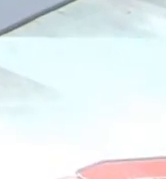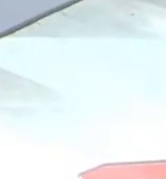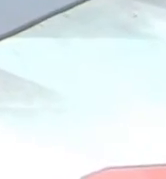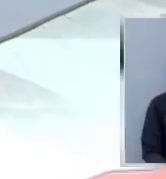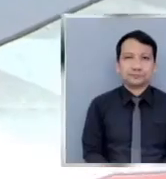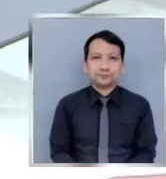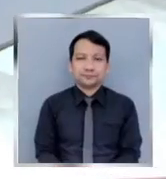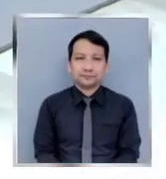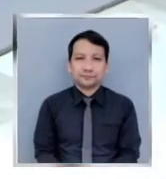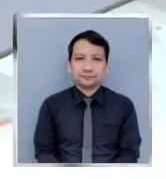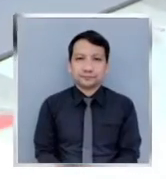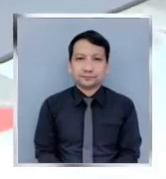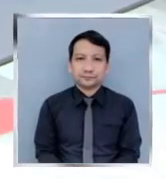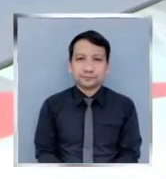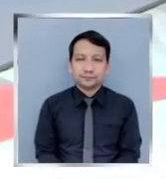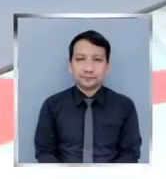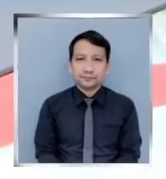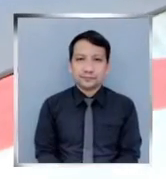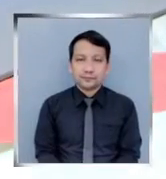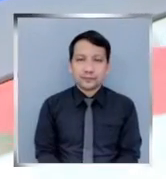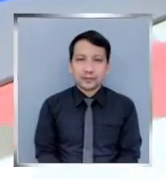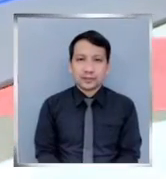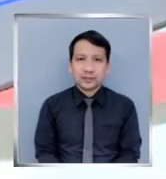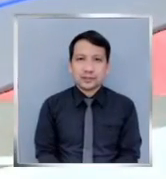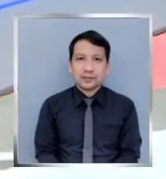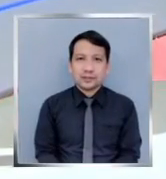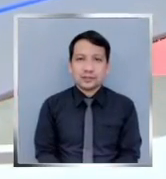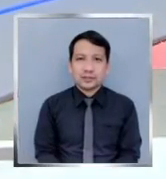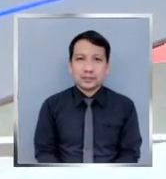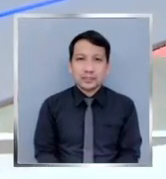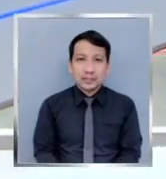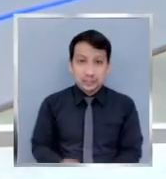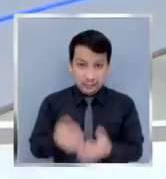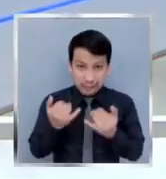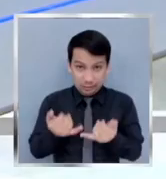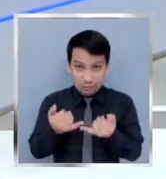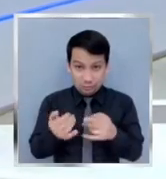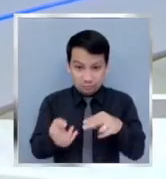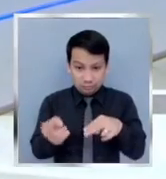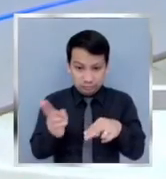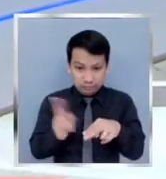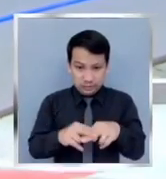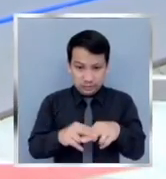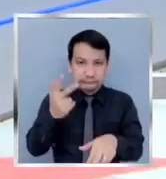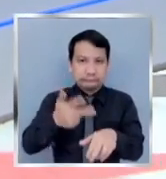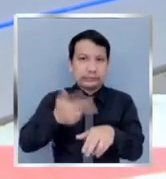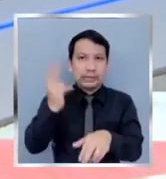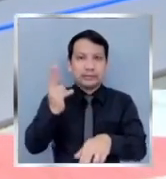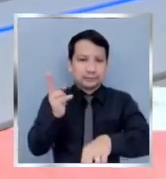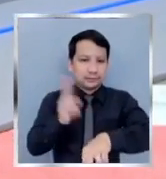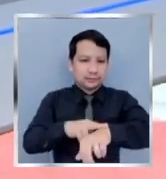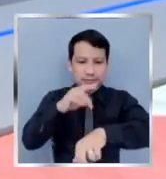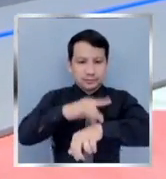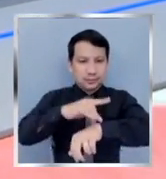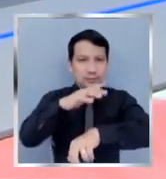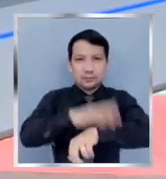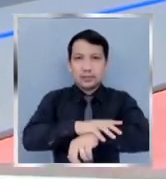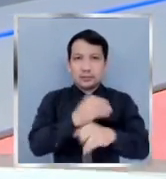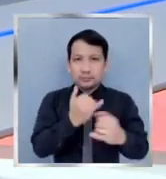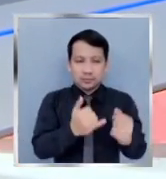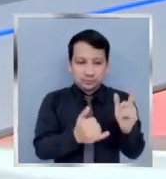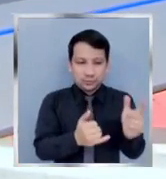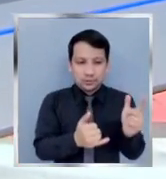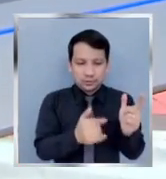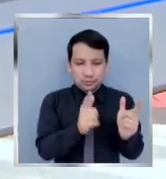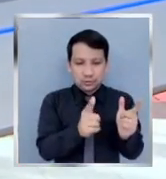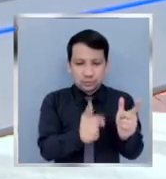Halos triple po ang itinaas ng mga kaso ng dengue ngayong taon kumpara noong 2021 as of November 5. Dumami